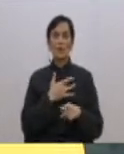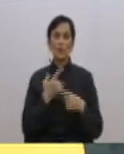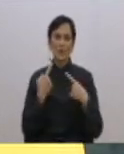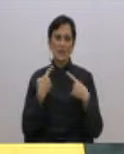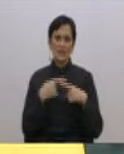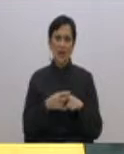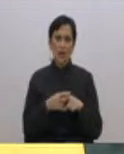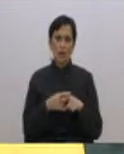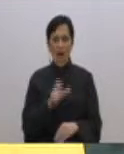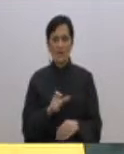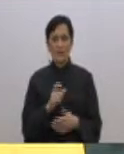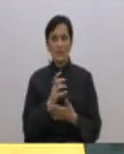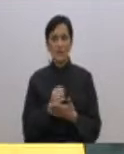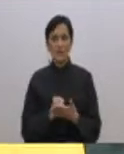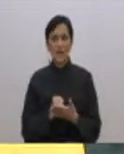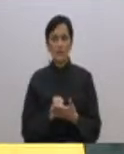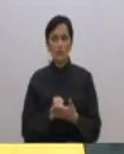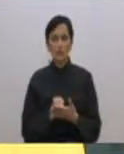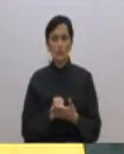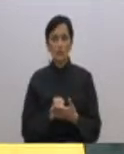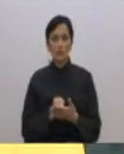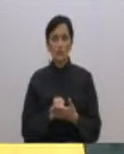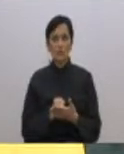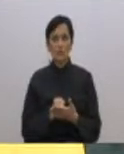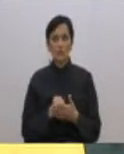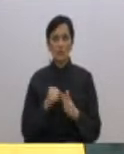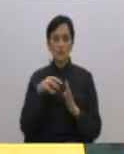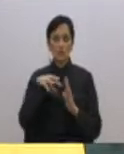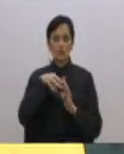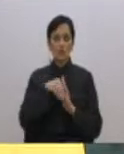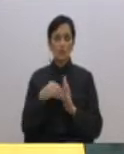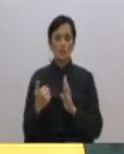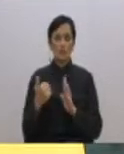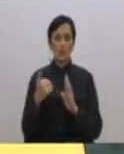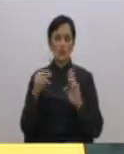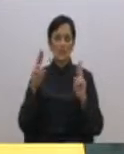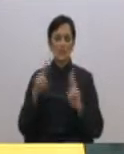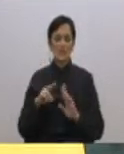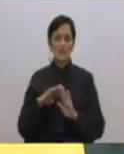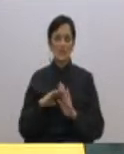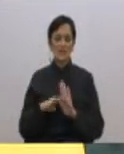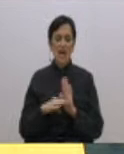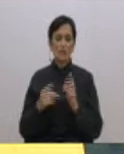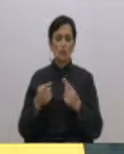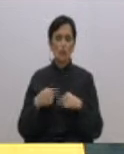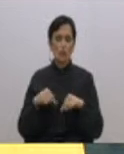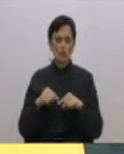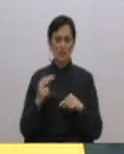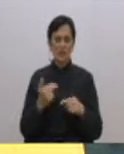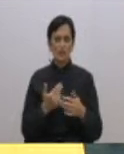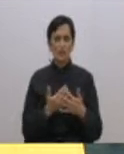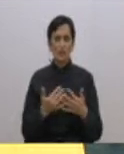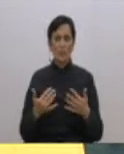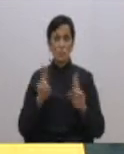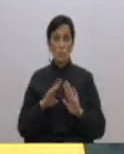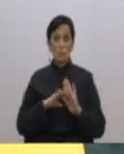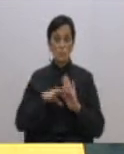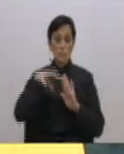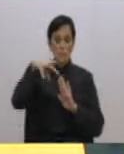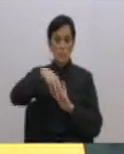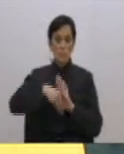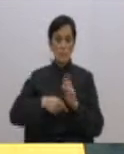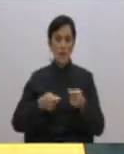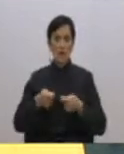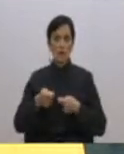ტექნოლოგიური უზრუნველყოფა, ადამიანის შინაგანაწესი, თვითონ ორგანიზაციის და ასე შემდეგ. Ამავე მუხლში